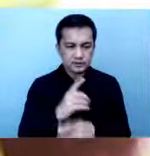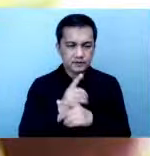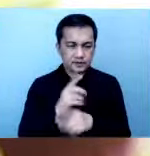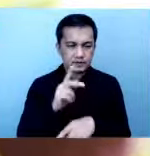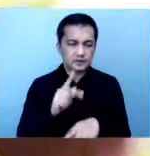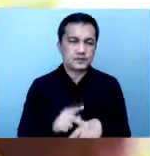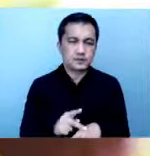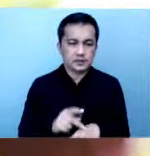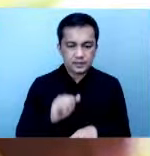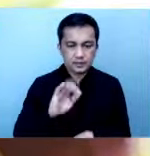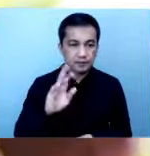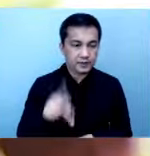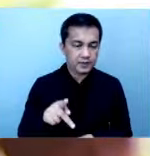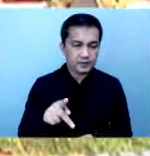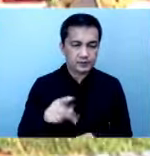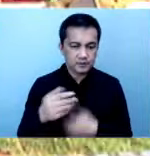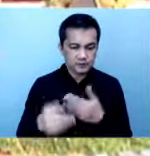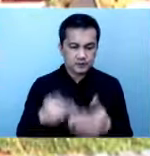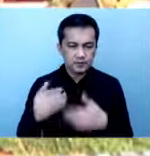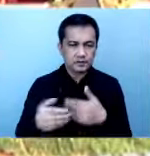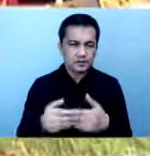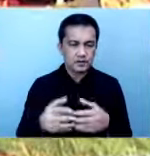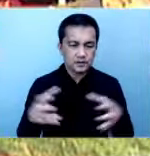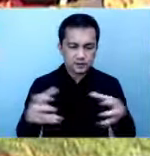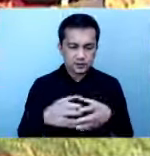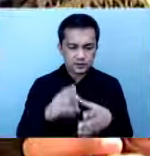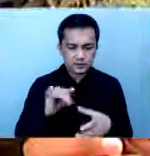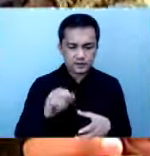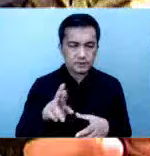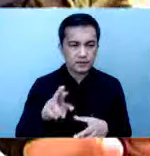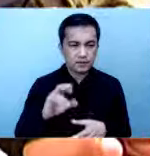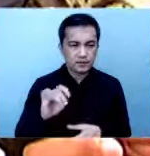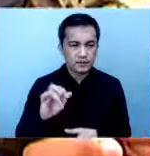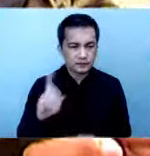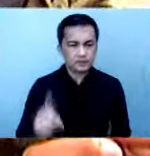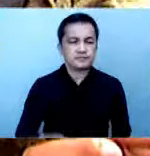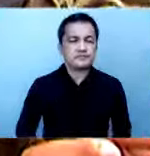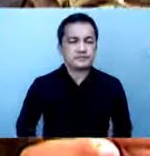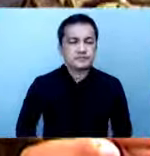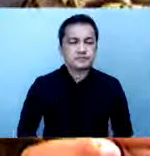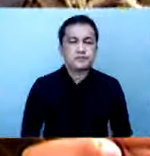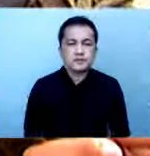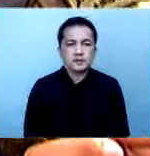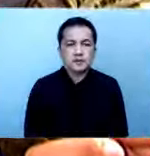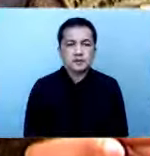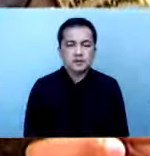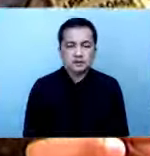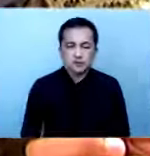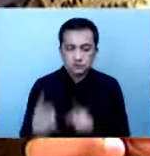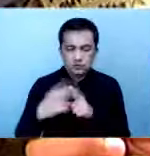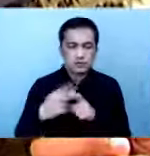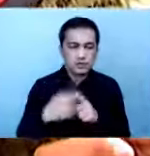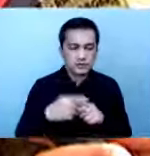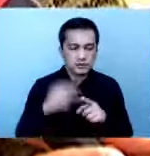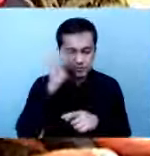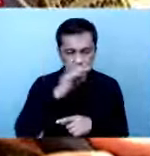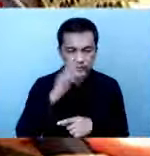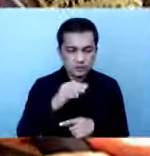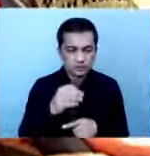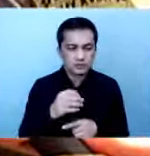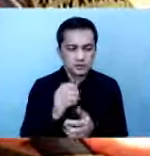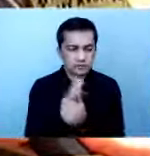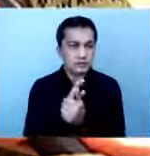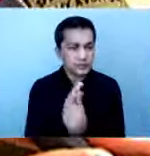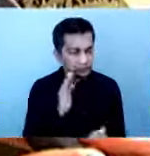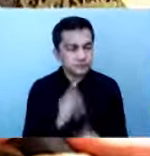ang AFP, nasa proseso na ng pagbuo ng cyber command. We are going to hire Filipinos who are really skilled